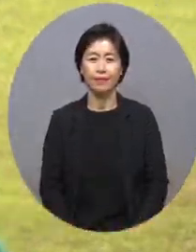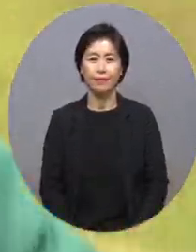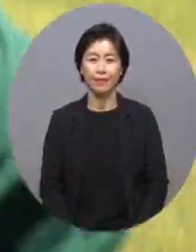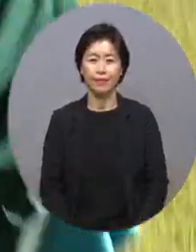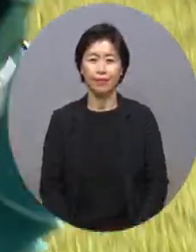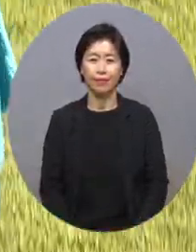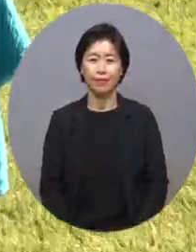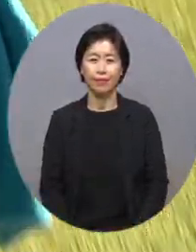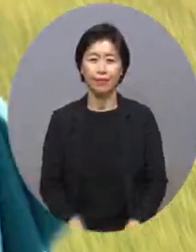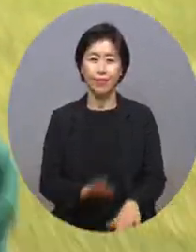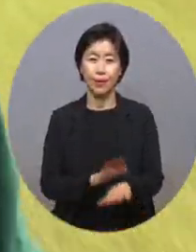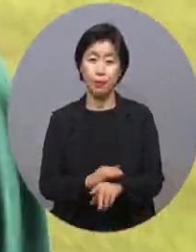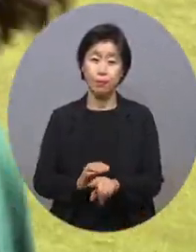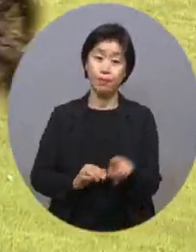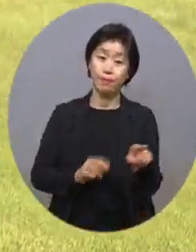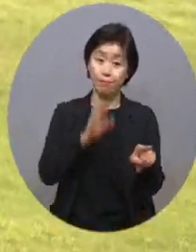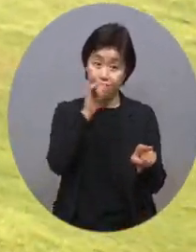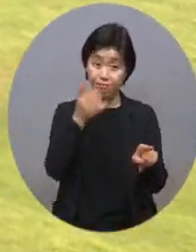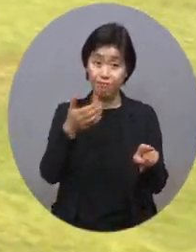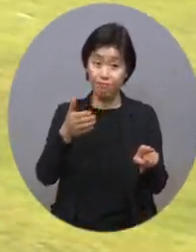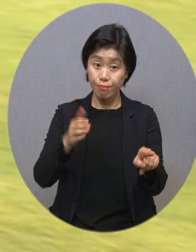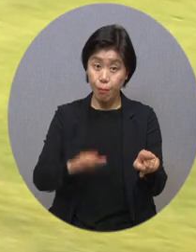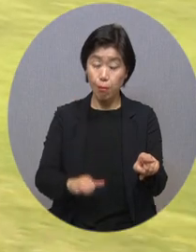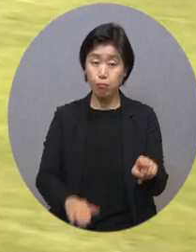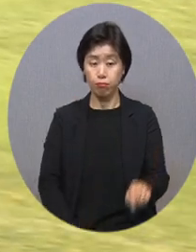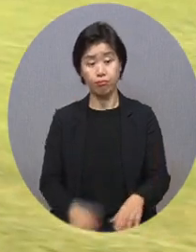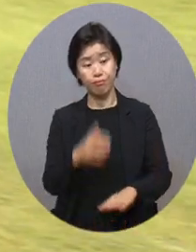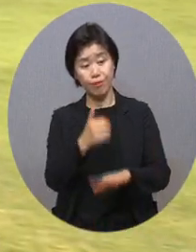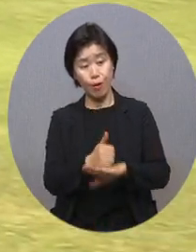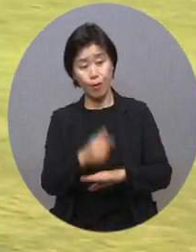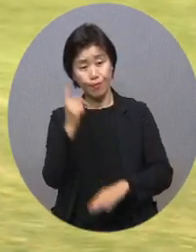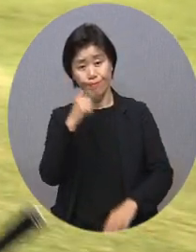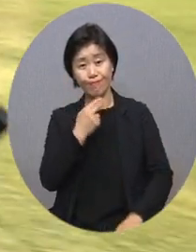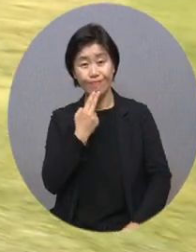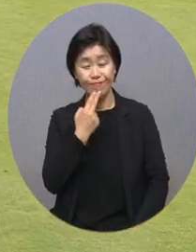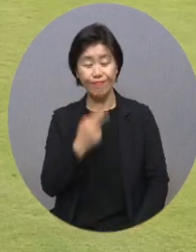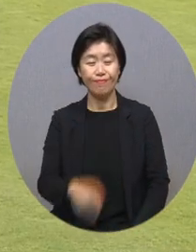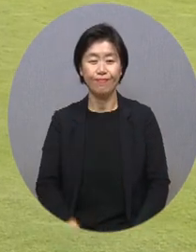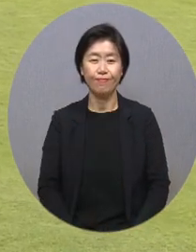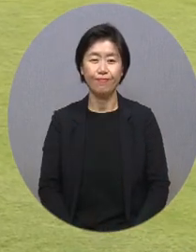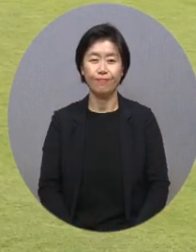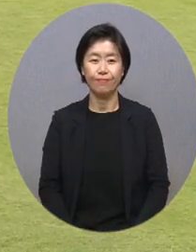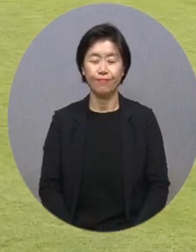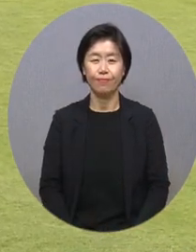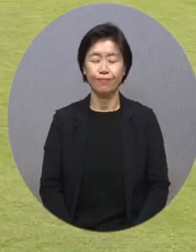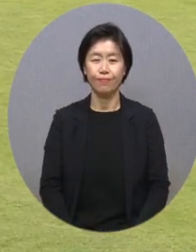왼쪽을 봐야긴 했었지만. 아, 나쁘진 않아요.